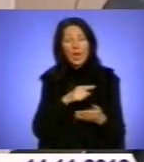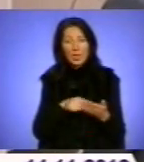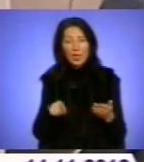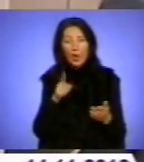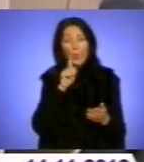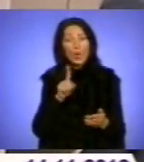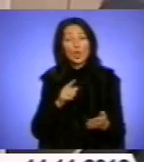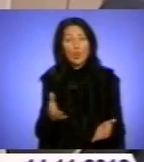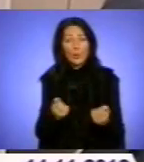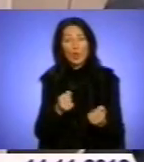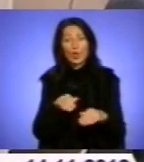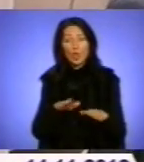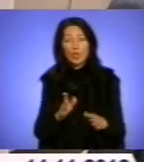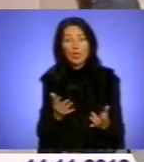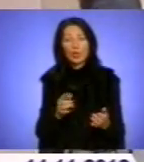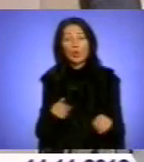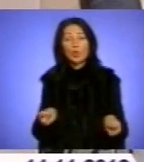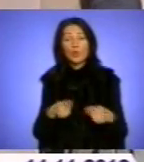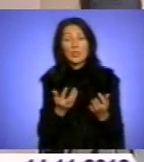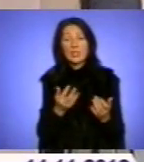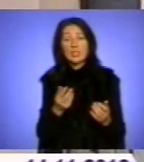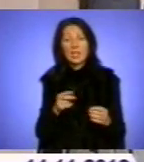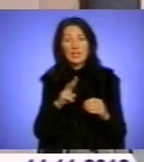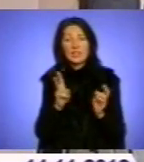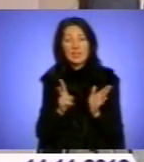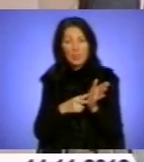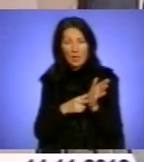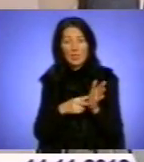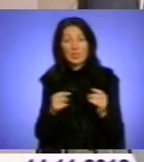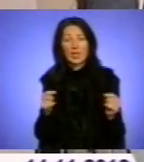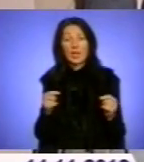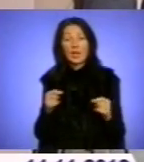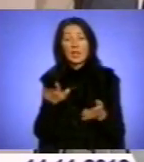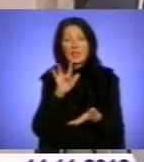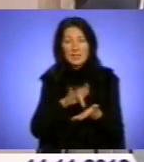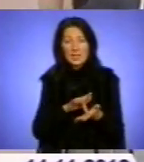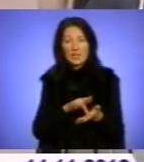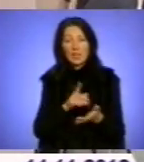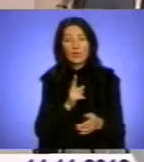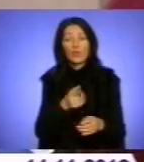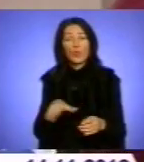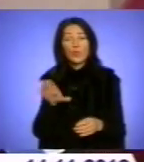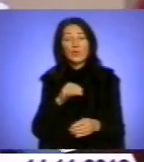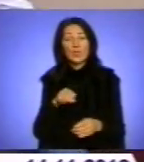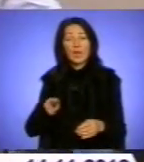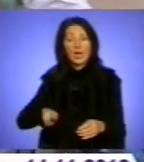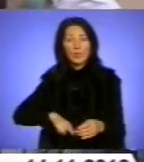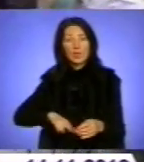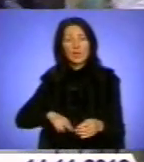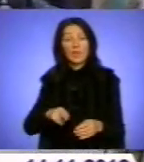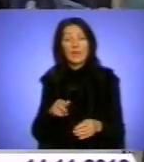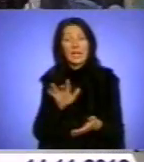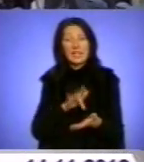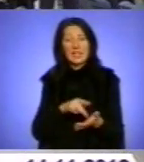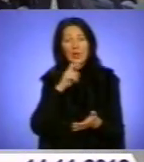щодо створення ще 17 контактних центрів. У перспективі вони запрацюють в усіх адміністративних центрах України, об'єднані в єдину